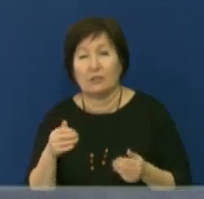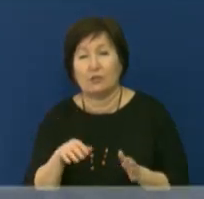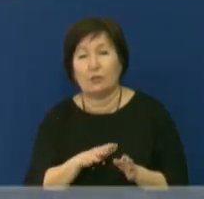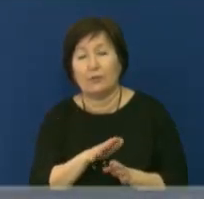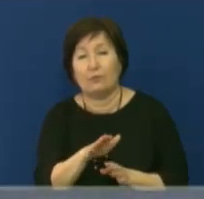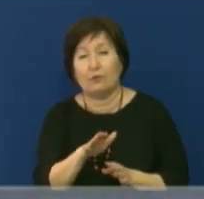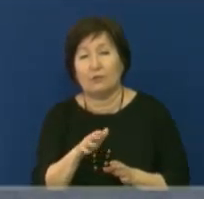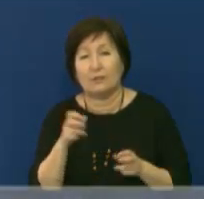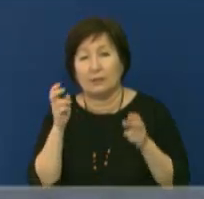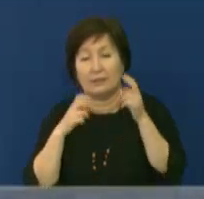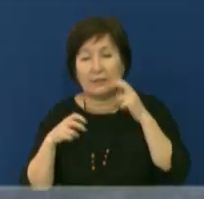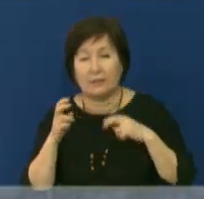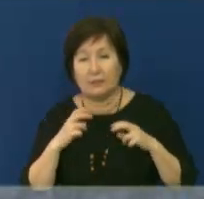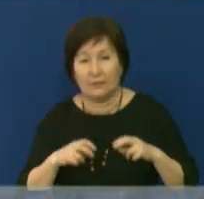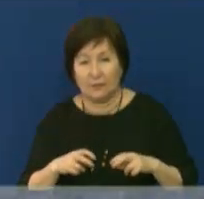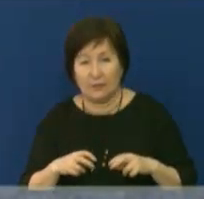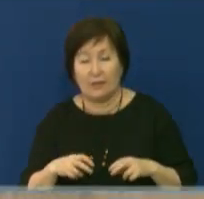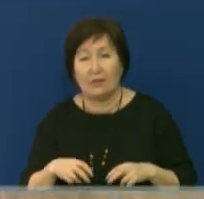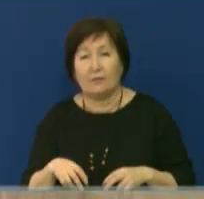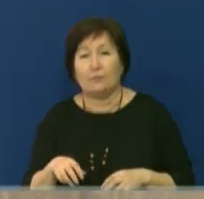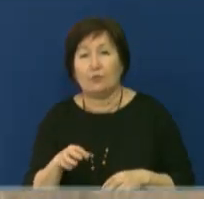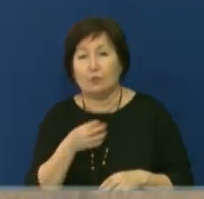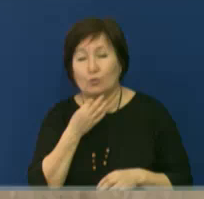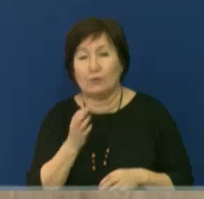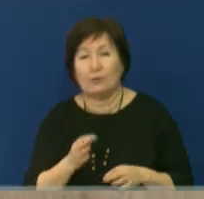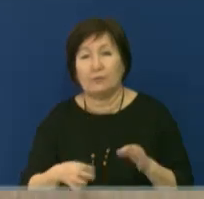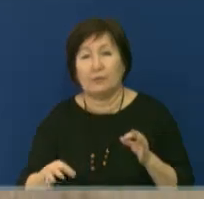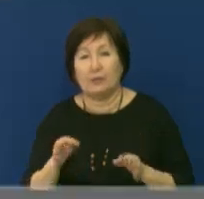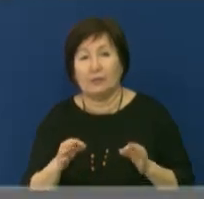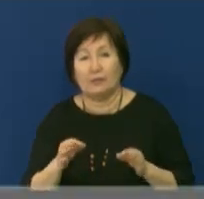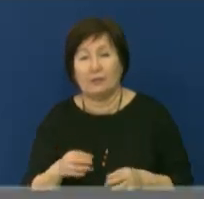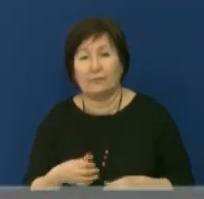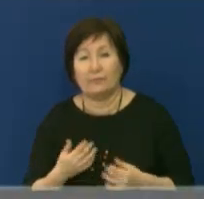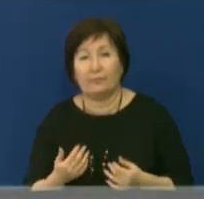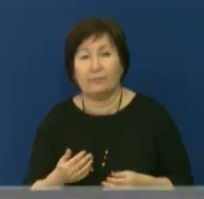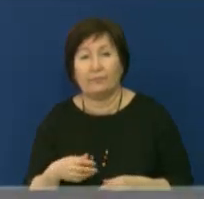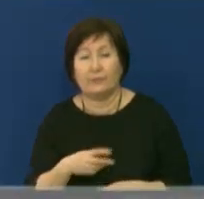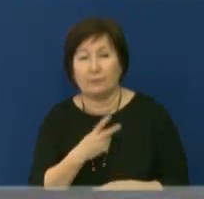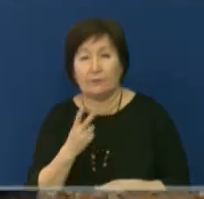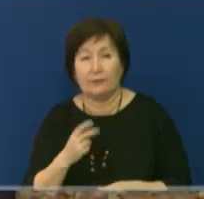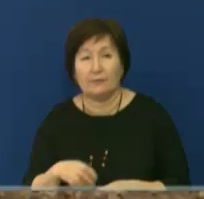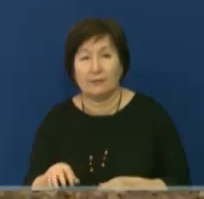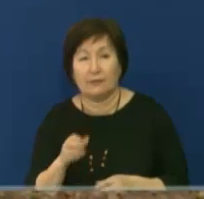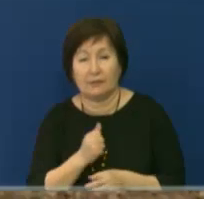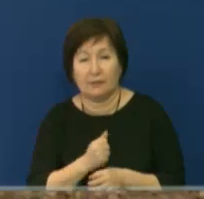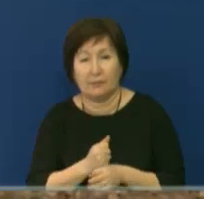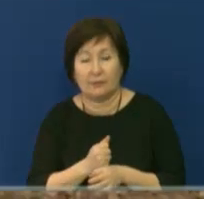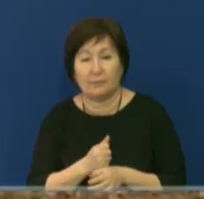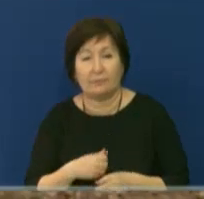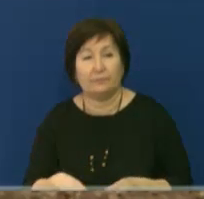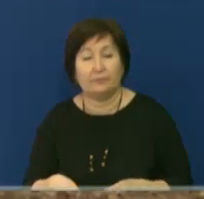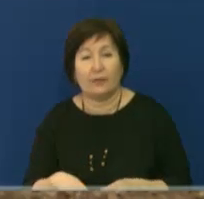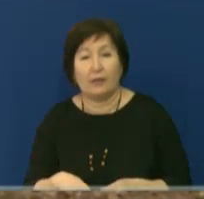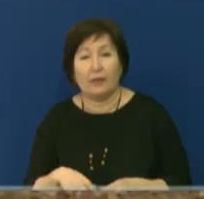қала бойынша оқыс жағдайлардың алдын алу мақсатында қауіпсіз жол жедел алдын алу шарасы өтуде. На первом